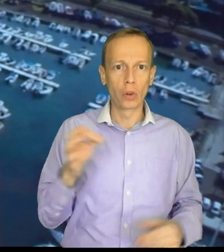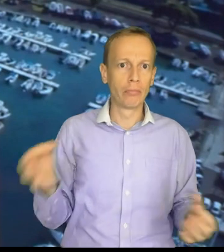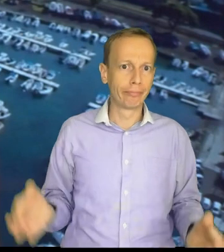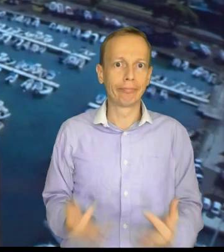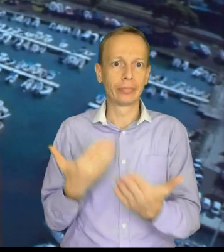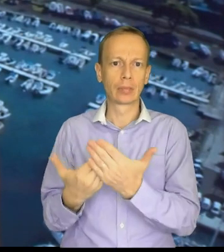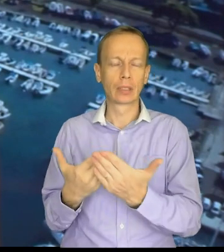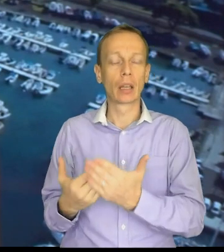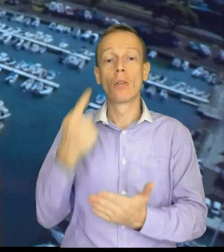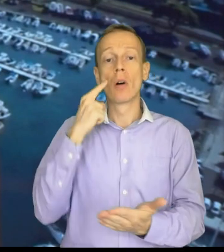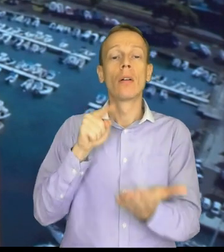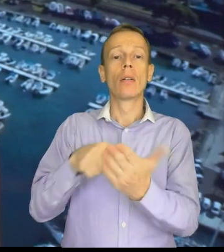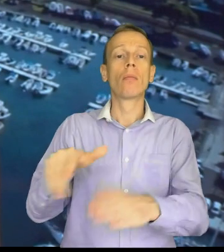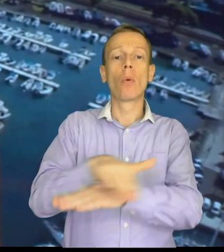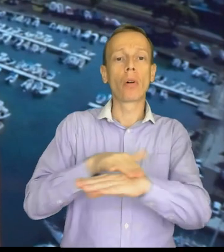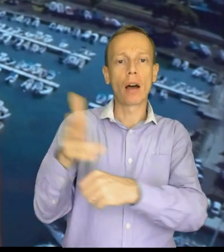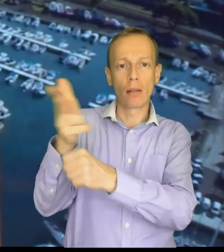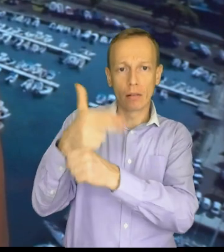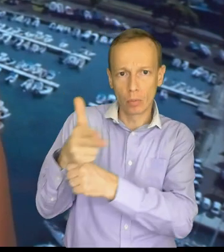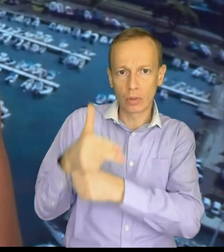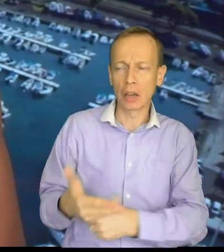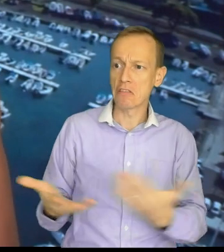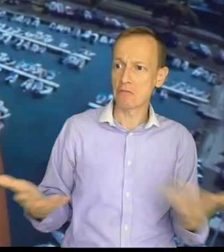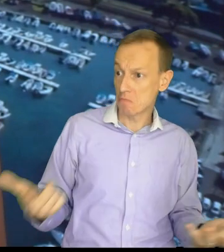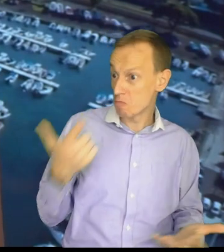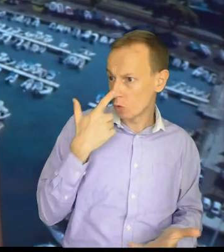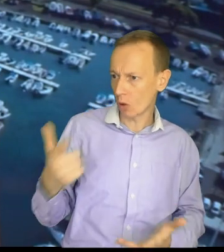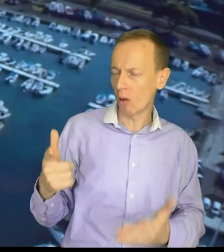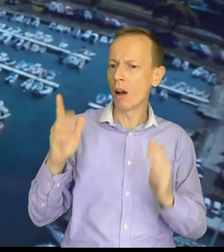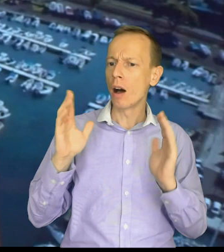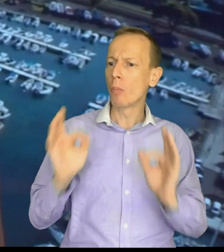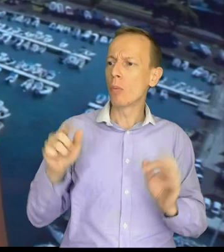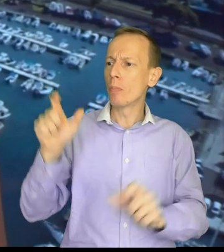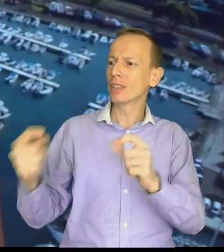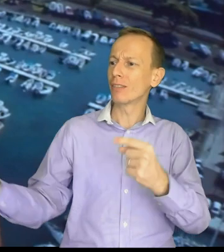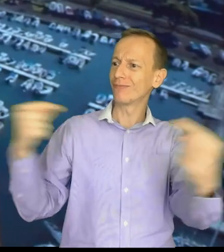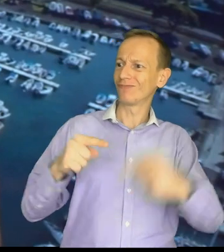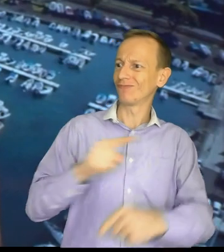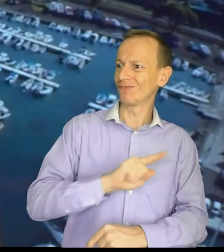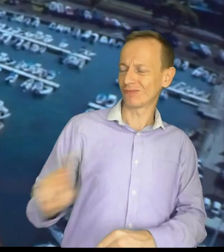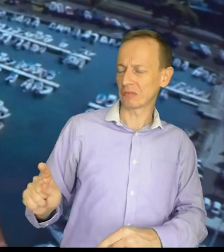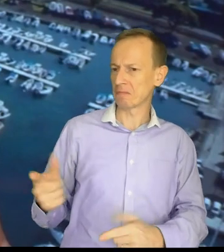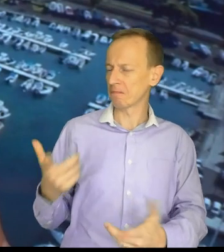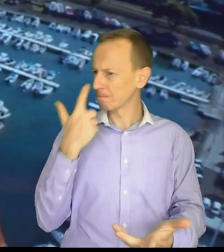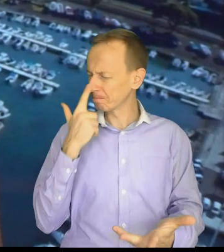Ouria justement rejoindre Ayata Tarhao et Marcel Bono. Ayata, il semblerait que cette décision en cache une autre.